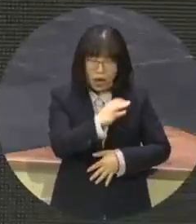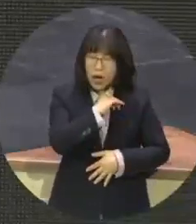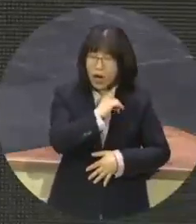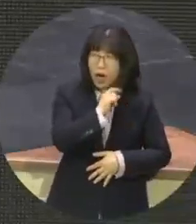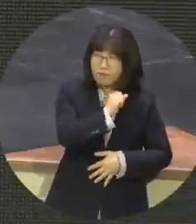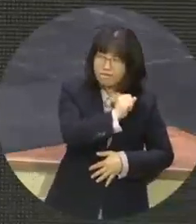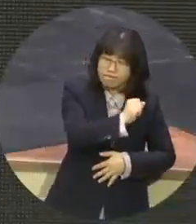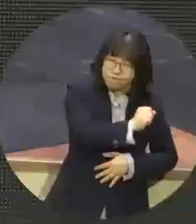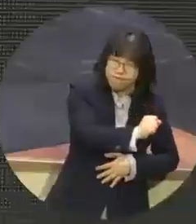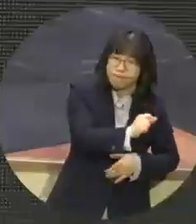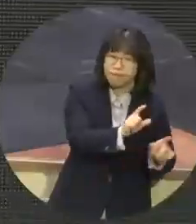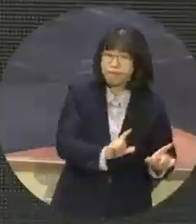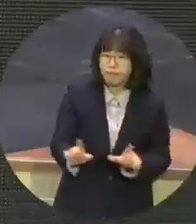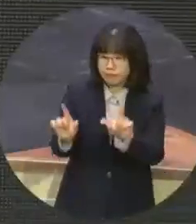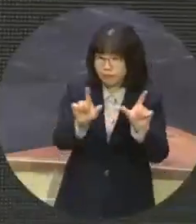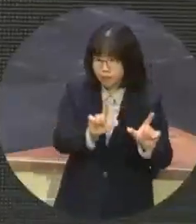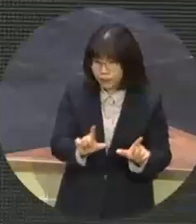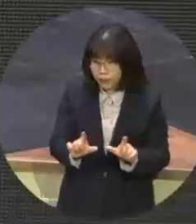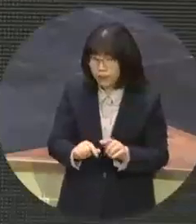세상에 권력에 포로돼가지고